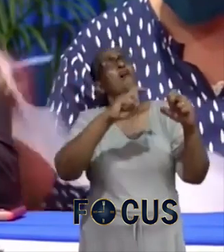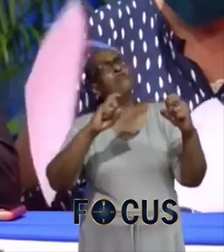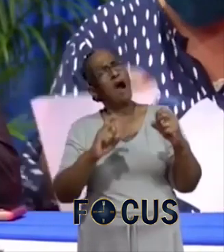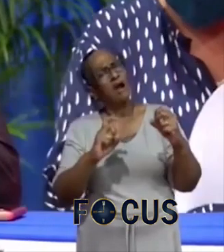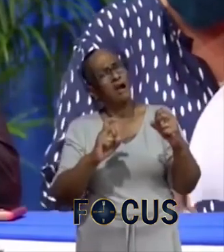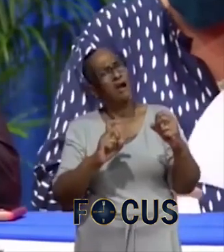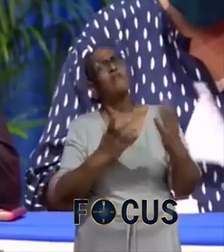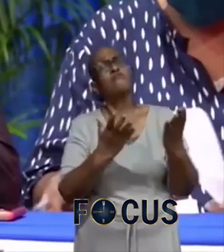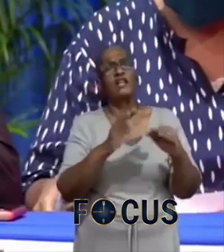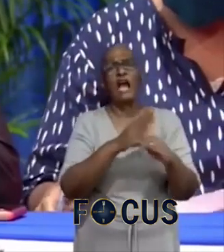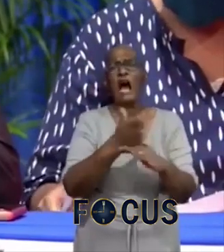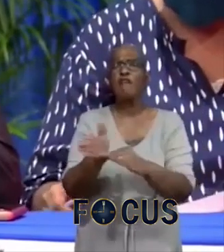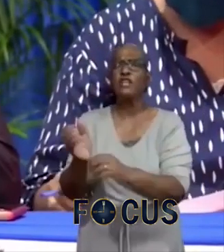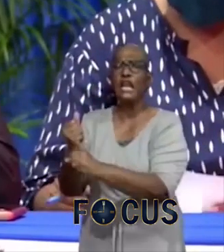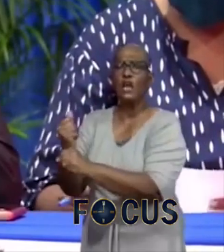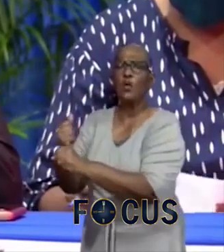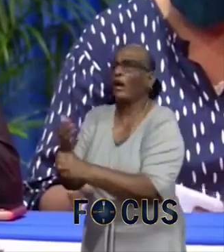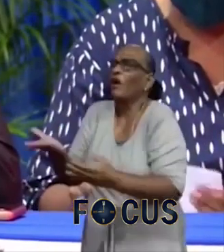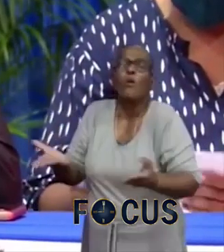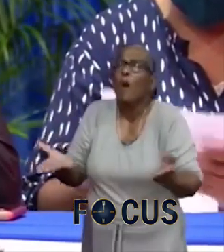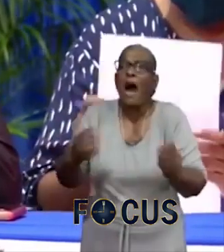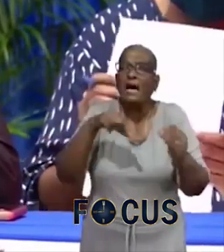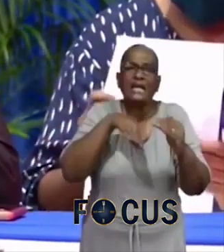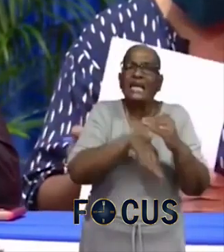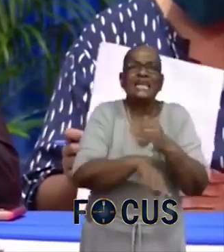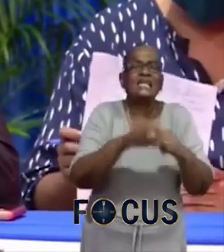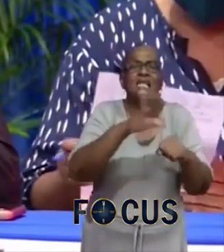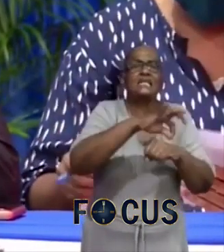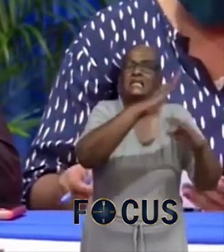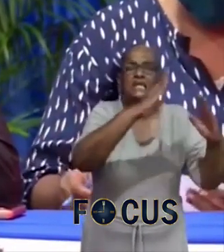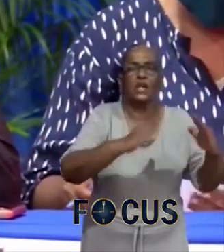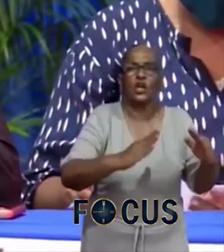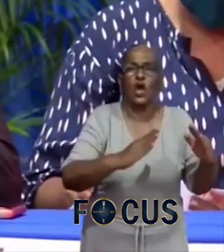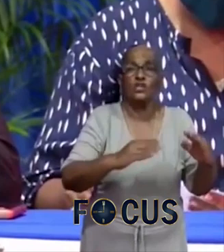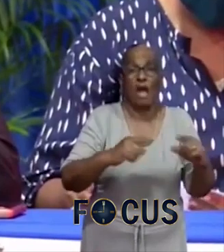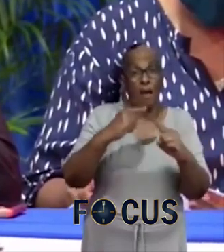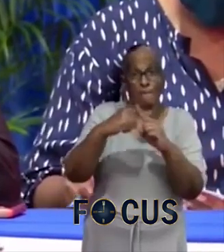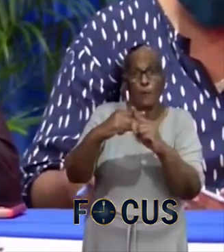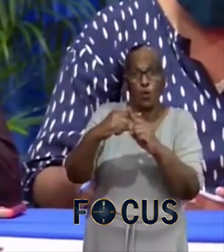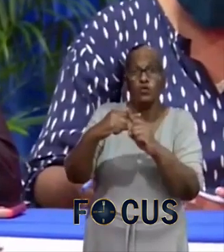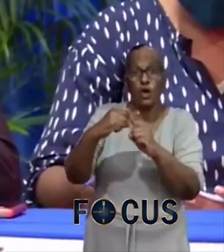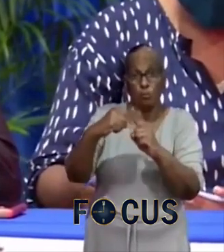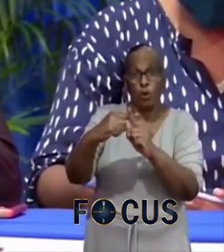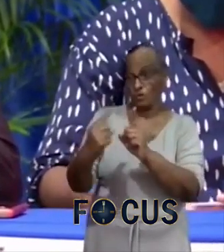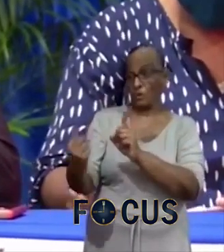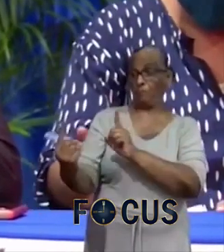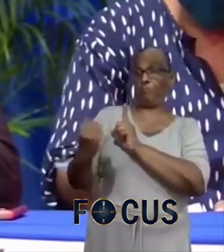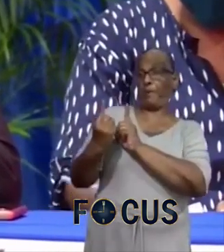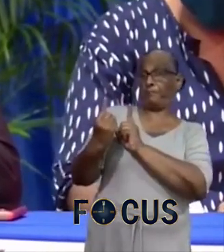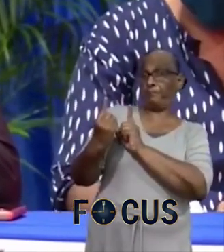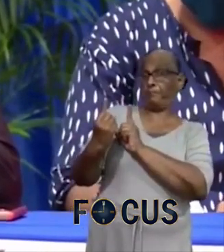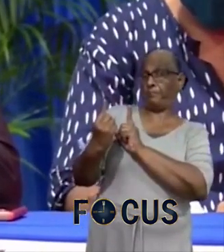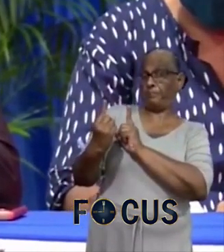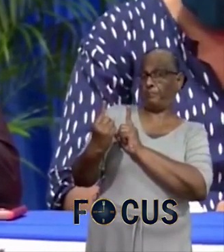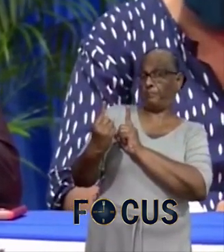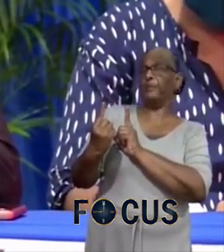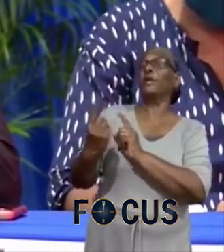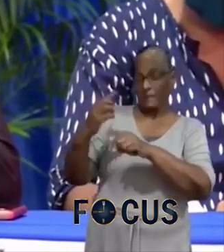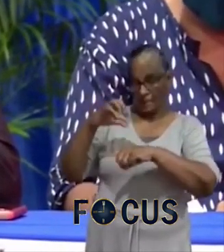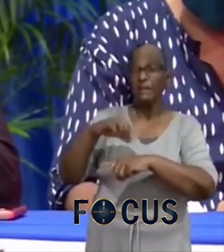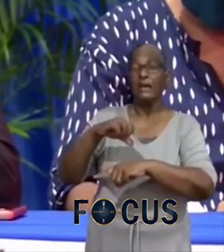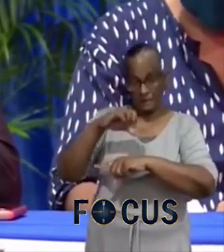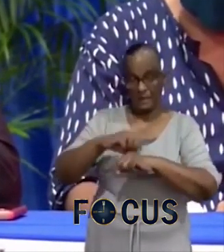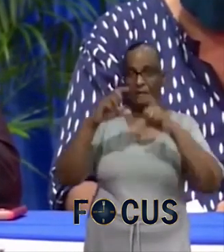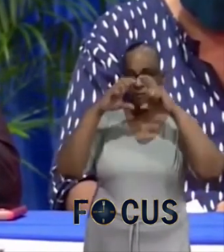welke afdeling ze werken. Werken ze op een afdeling die te maken heeft rechtstreeks met positieve COVID-patiënten? Hebben ze te maken